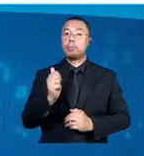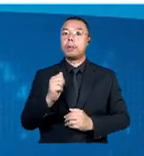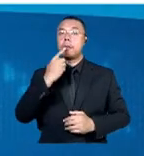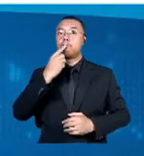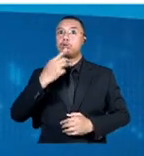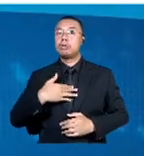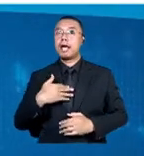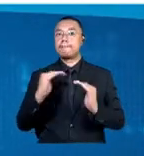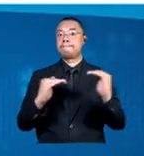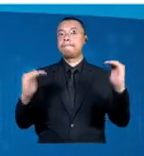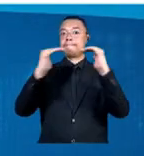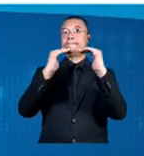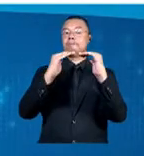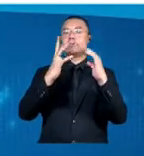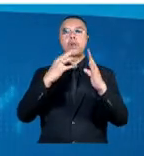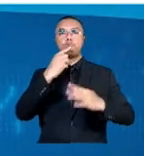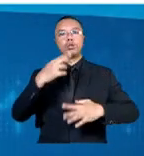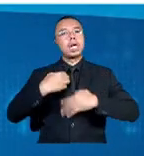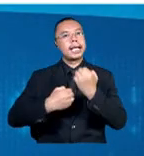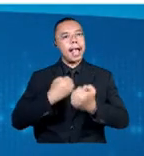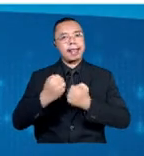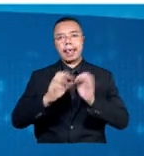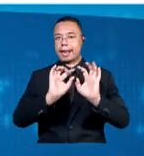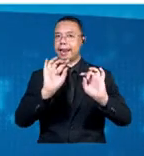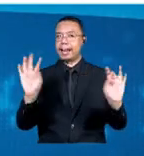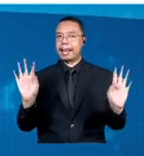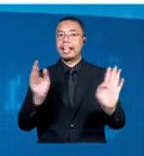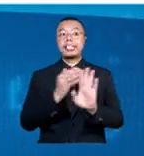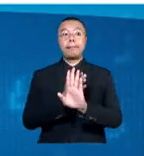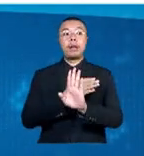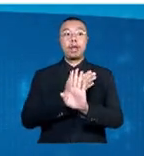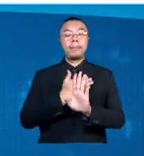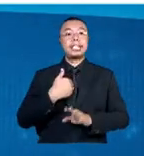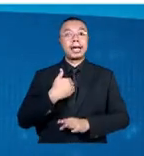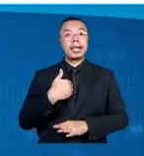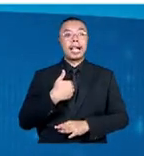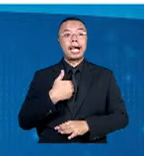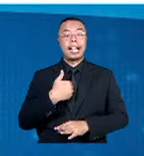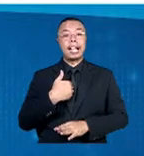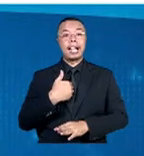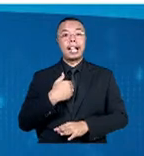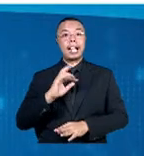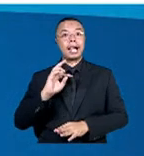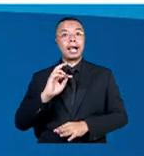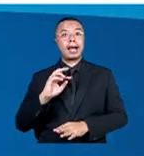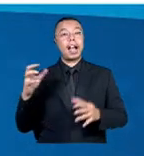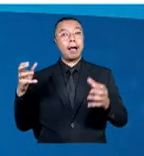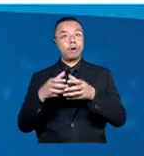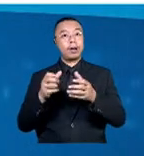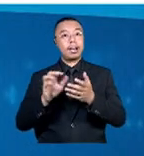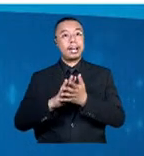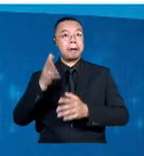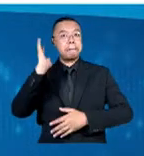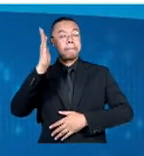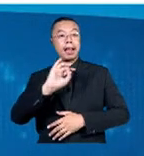punya kesetaraan untuk berkegiatan dan lain-lain. Sebelum saya bergabung dengan